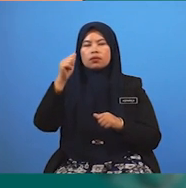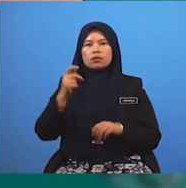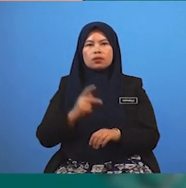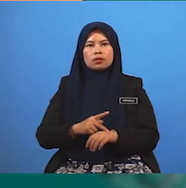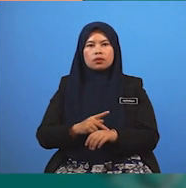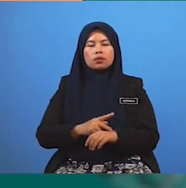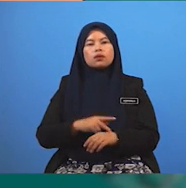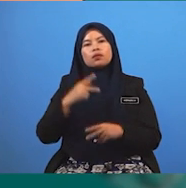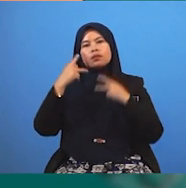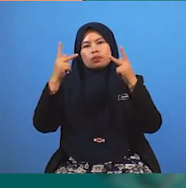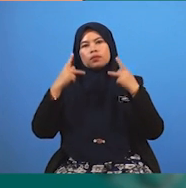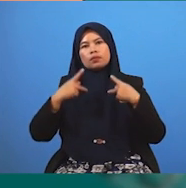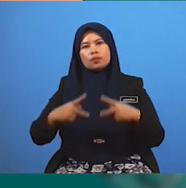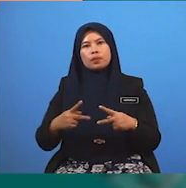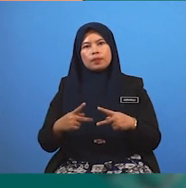manusia.